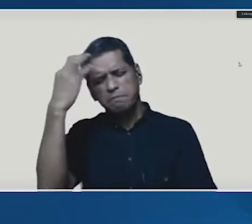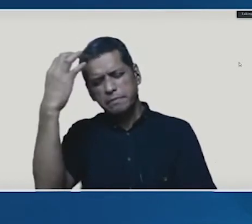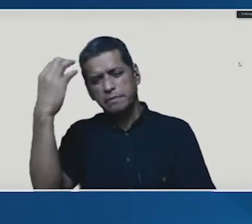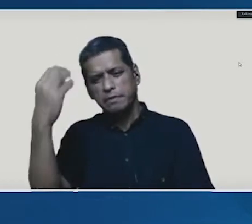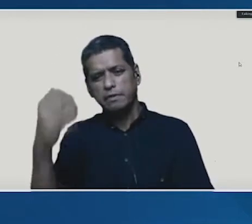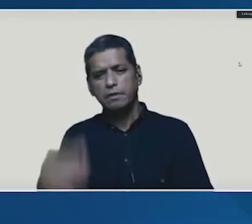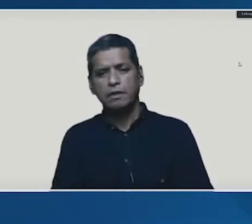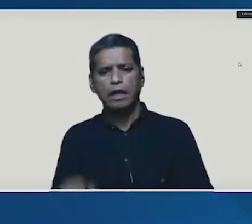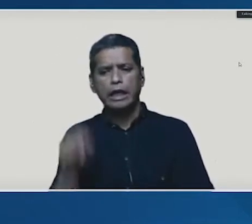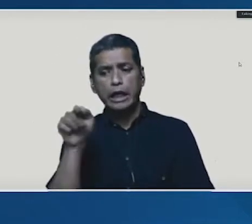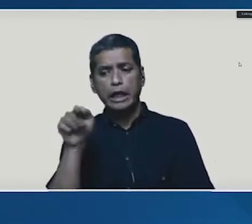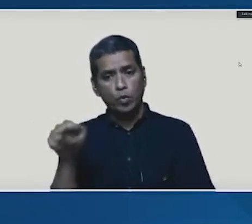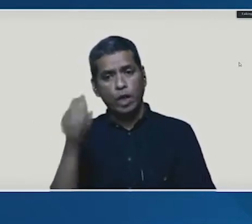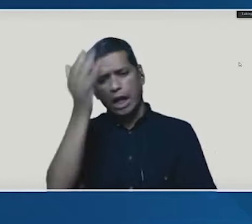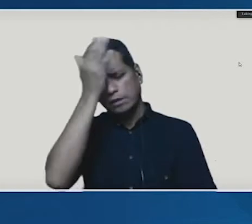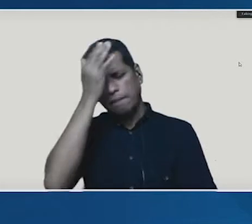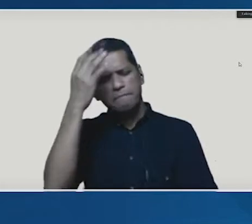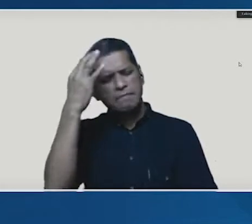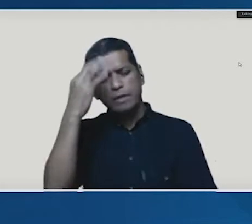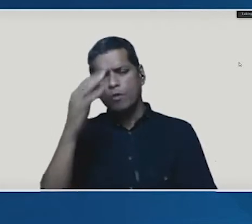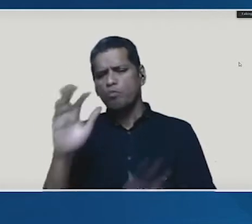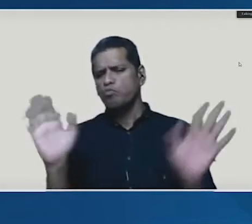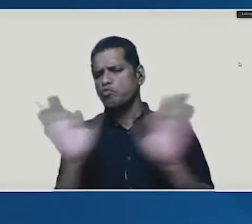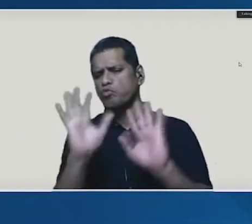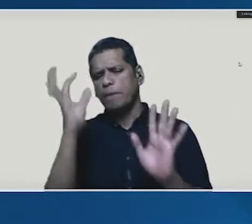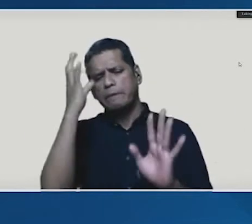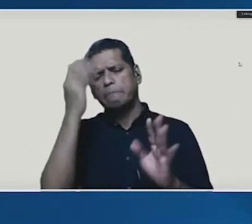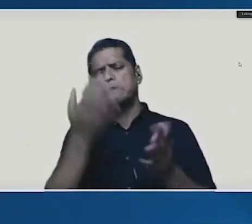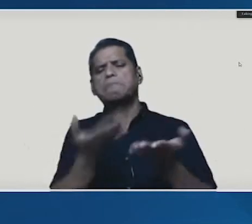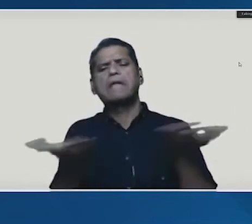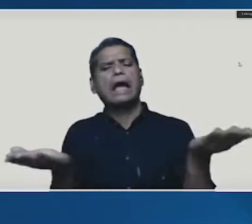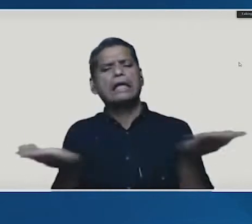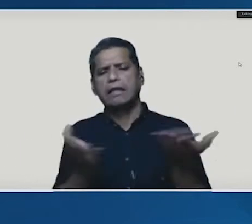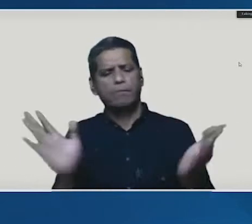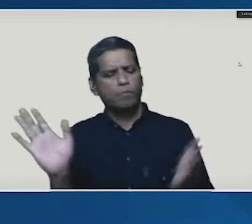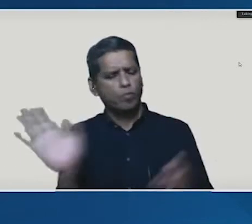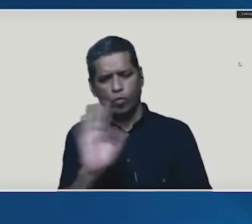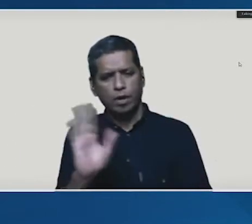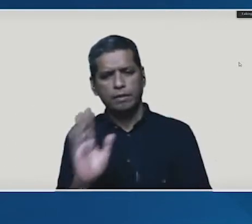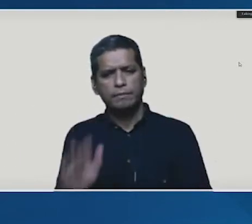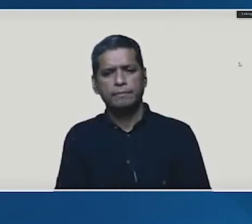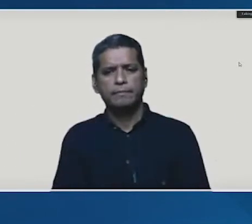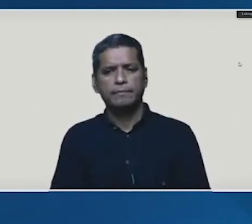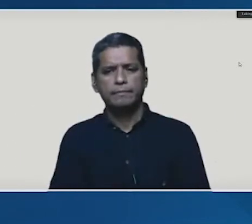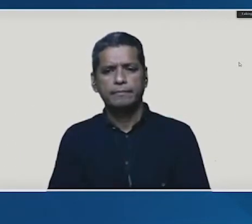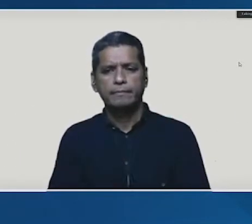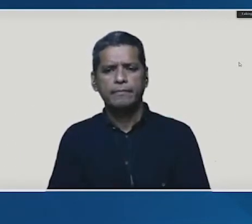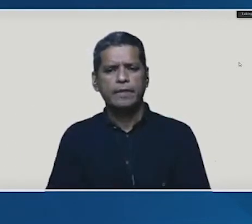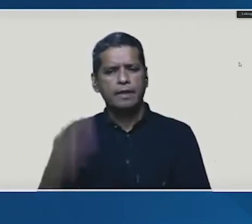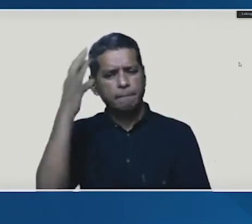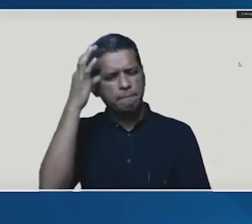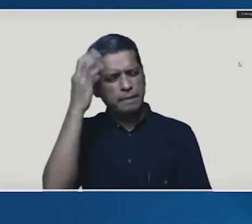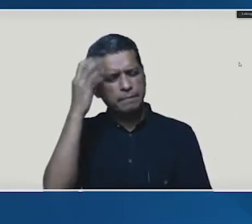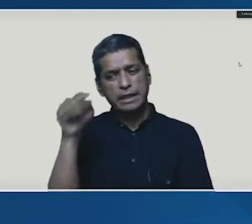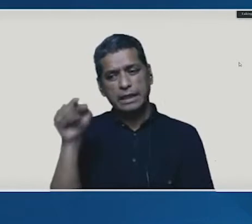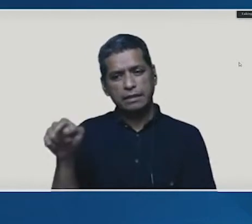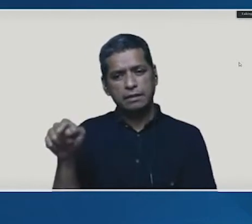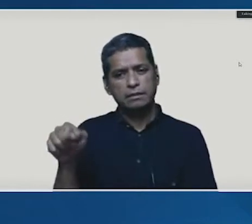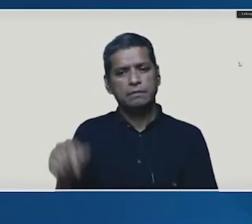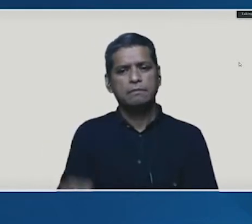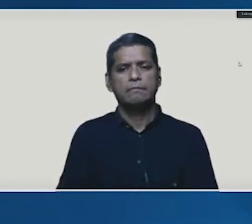mimpi biasa ini adalah mimpi yang sangat penting yang kedua bersama kita temukan mimpiin bisa adalah